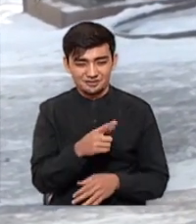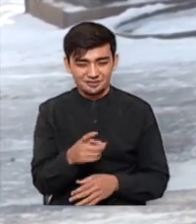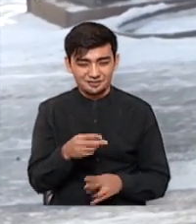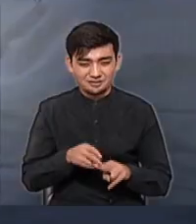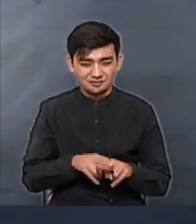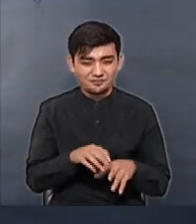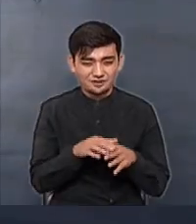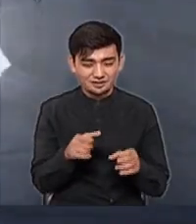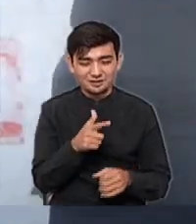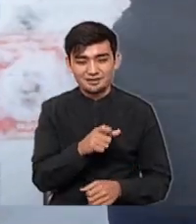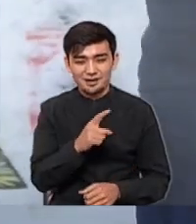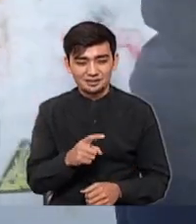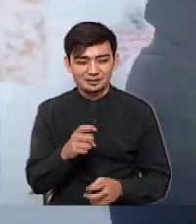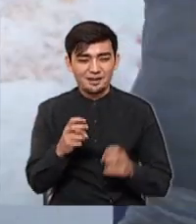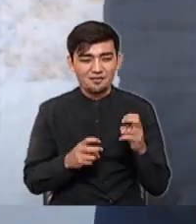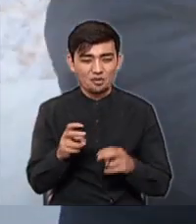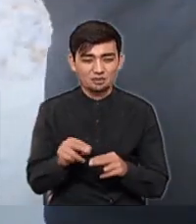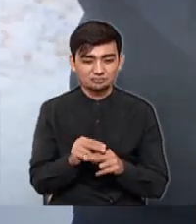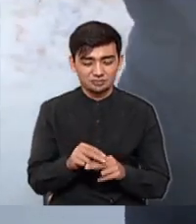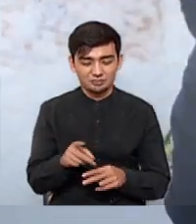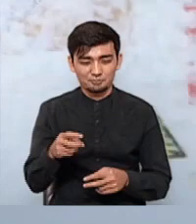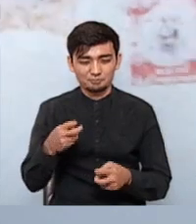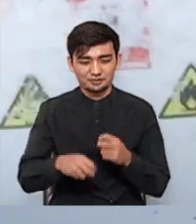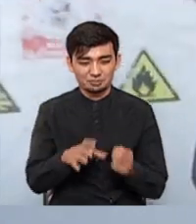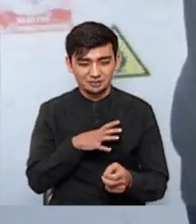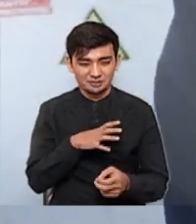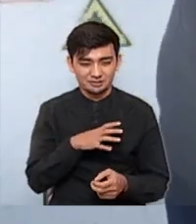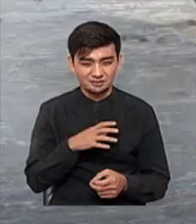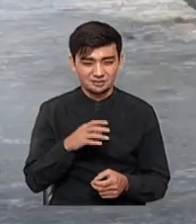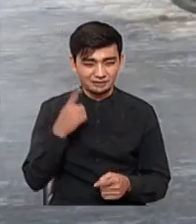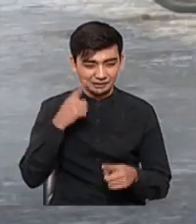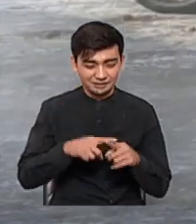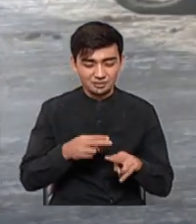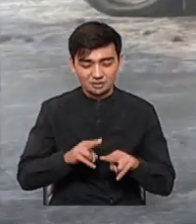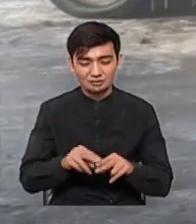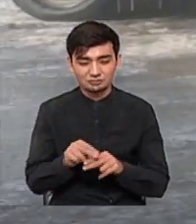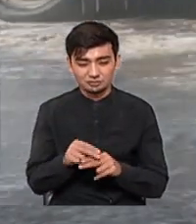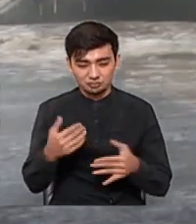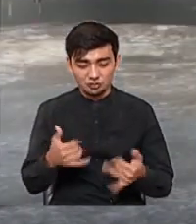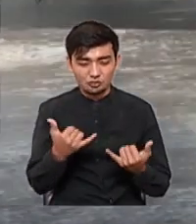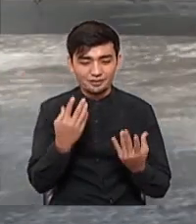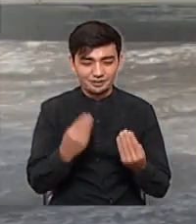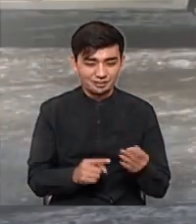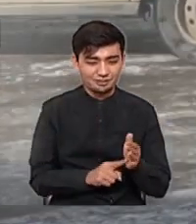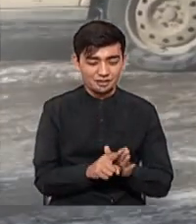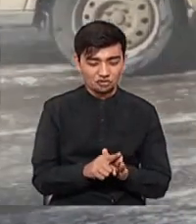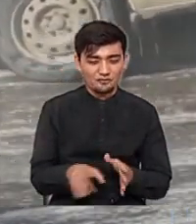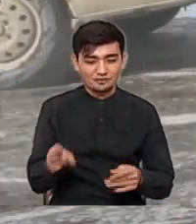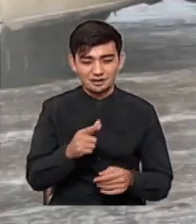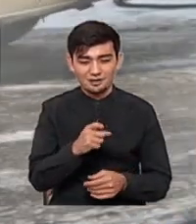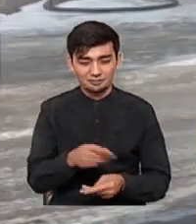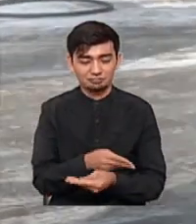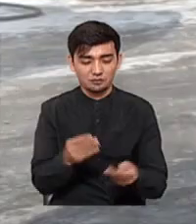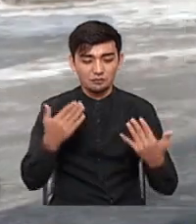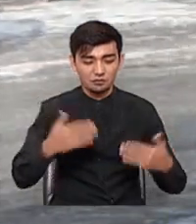шенеуніктер бұған мұнай өңдеу зауытындағы құрылғының істен шығуы себеп дейді. Әрі бүгіннен бастап барлық бекеттерге сұйытылған газ